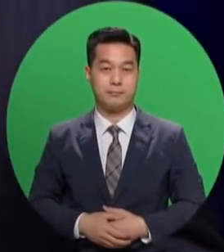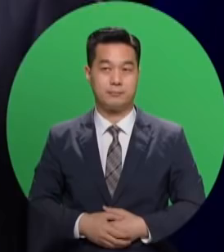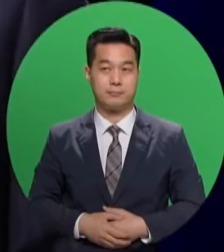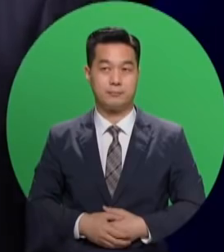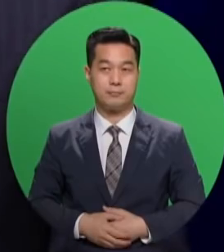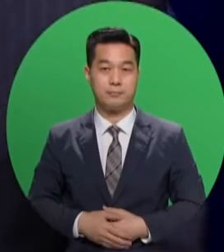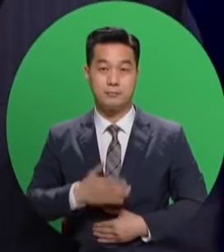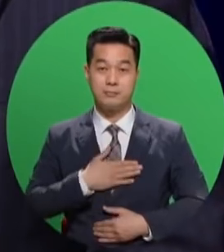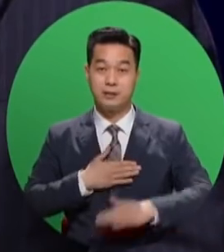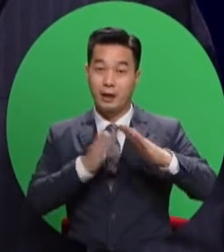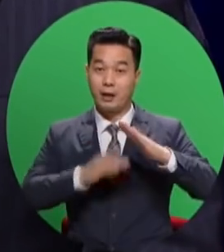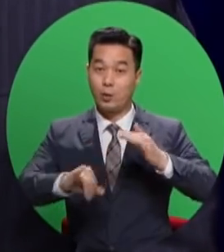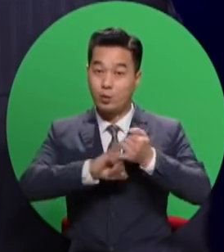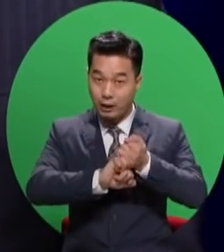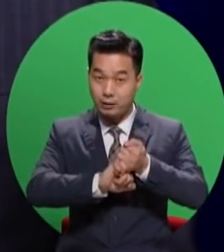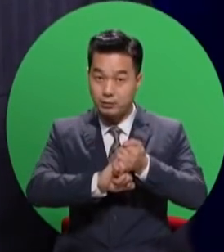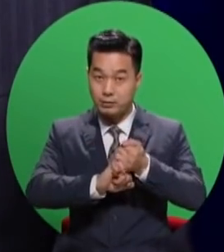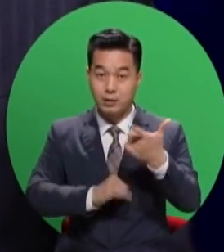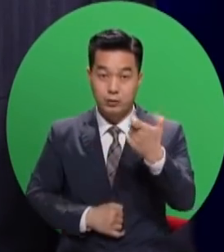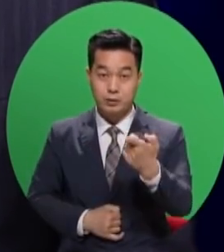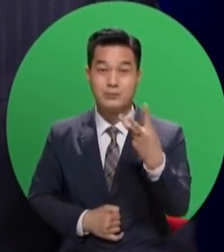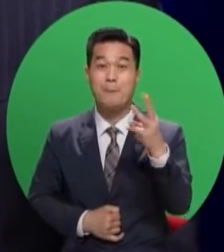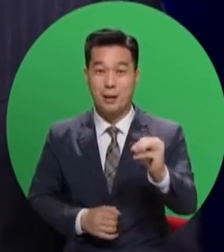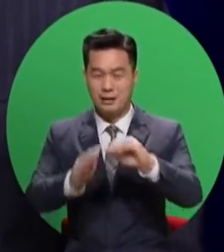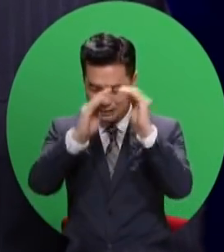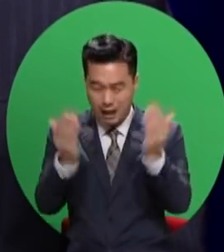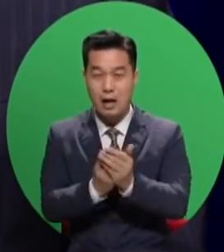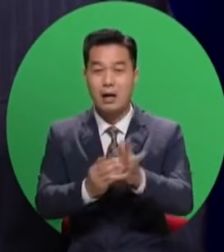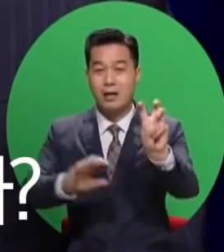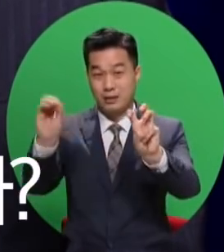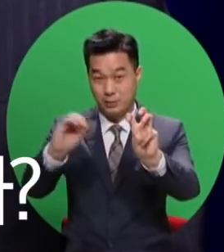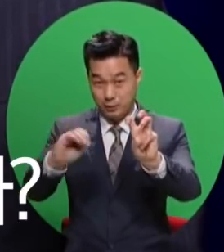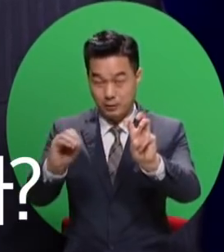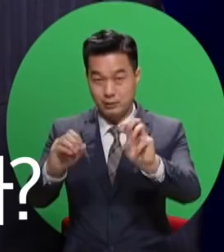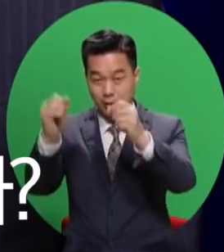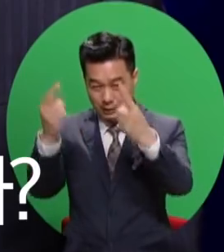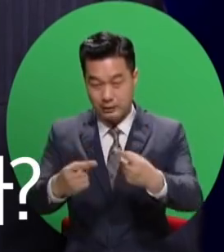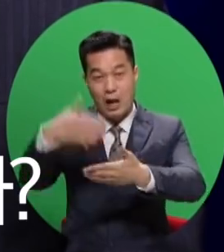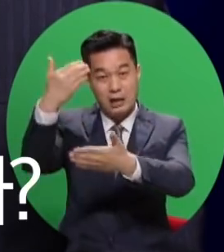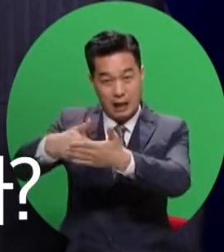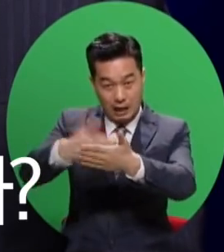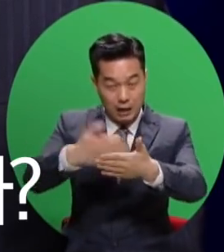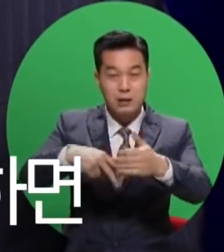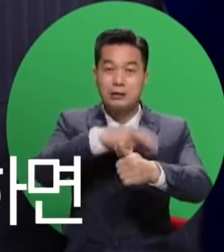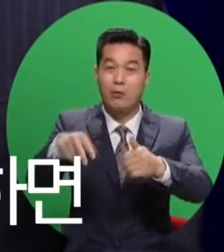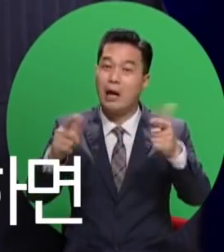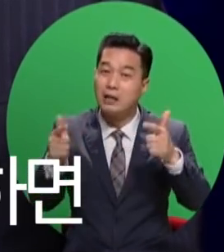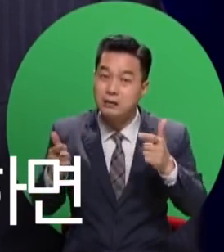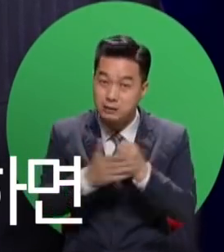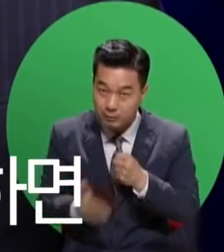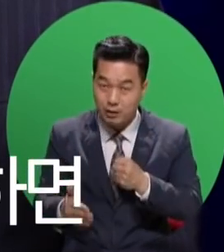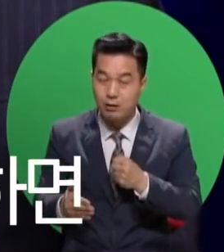제 공약은 63만 명이다 30% 를 임대료를 그 깎을 수가 있는 상황이 아니지 않습니까